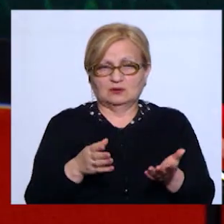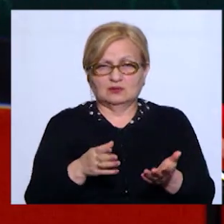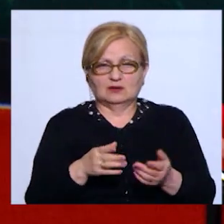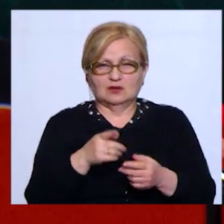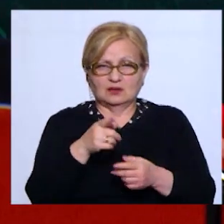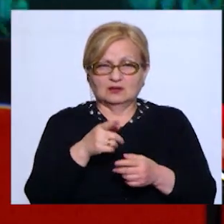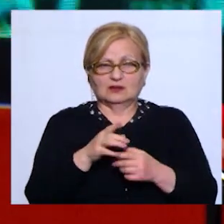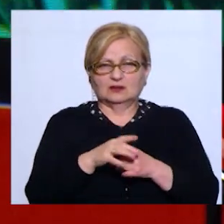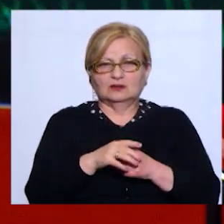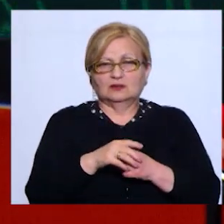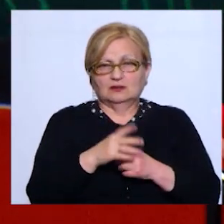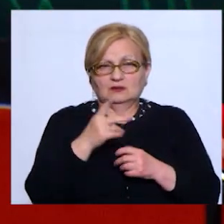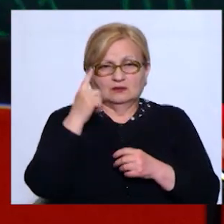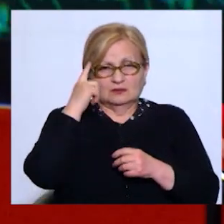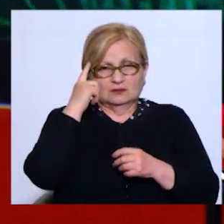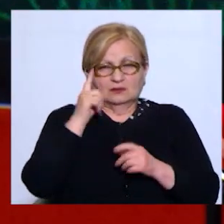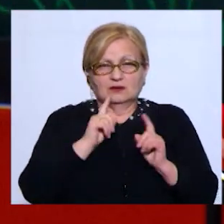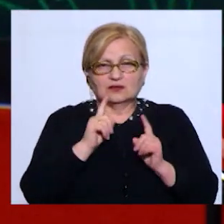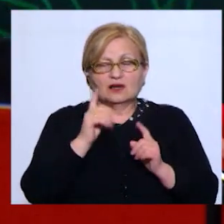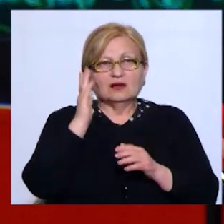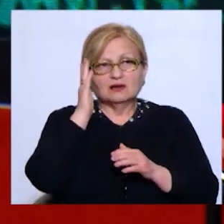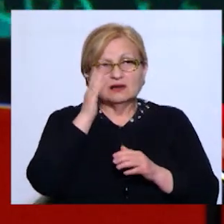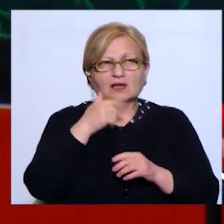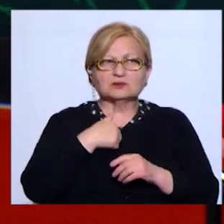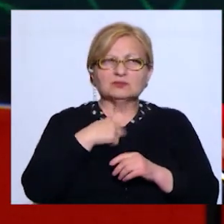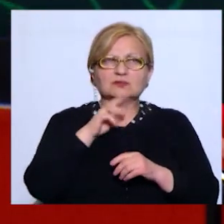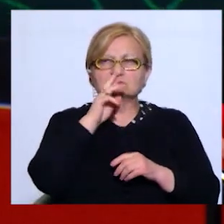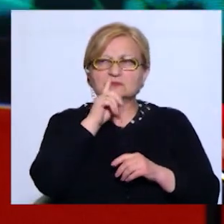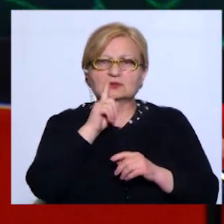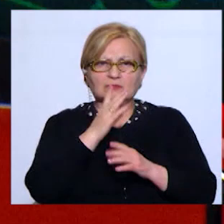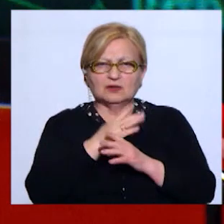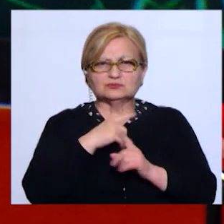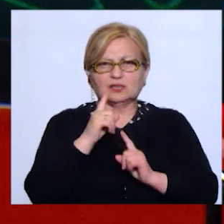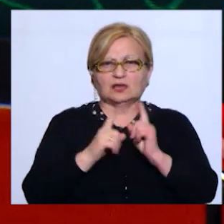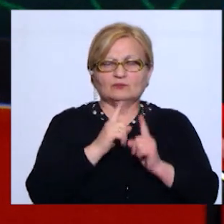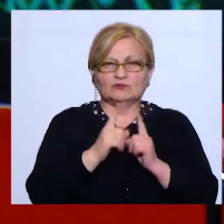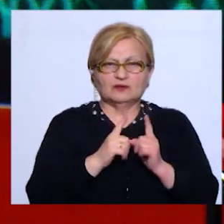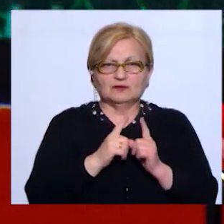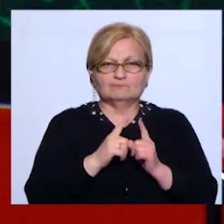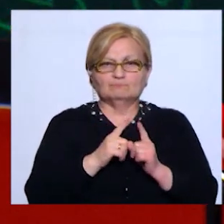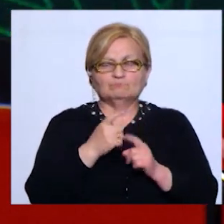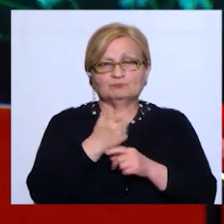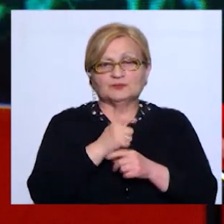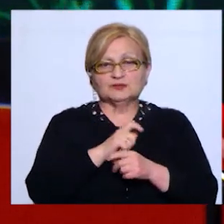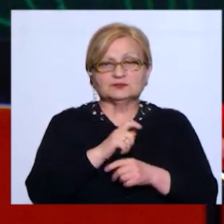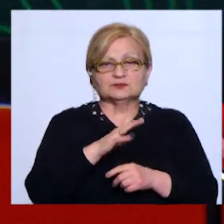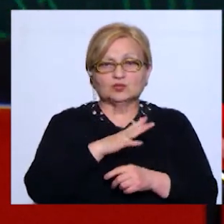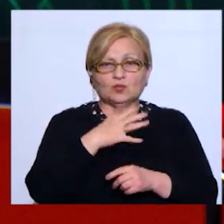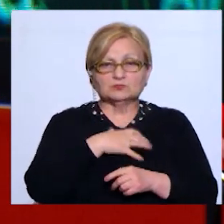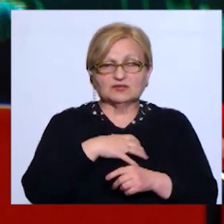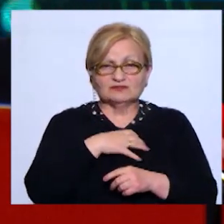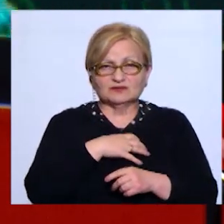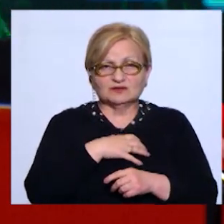განცდის საშუალებას რომ რამდენად ან რა უნდა გამოვასწოროთ ხო ანუ ძალიან მნიშვნელოვანია ეს იყო მთავარი რაც მე მინდოდა